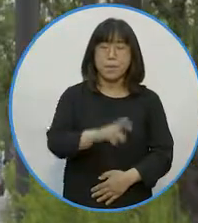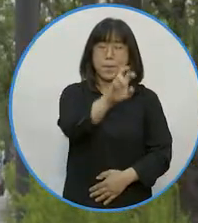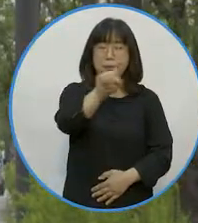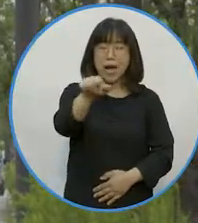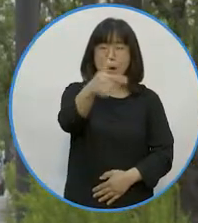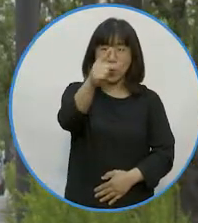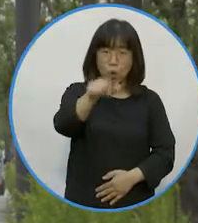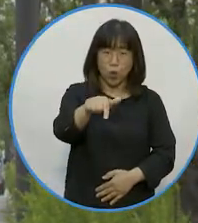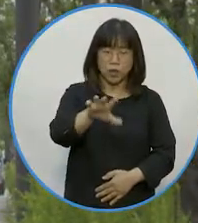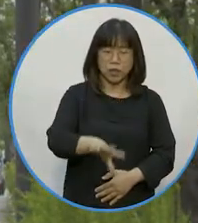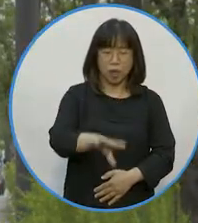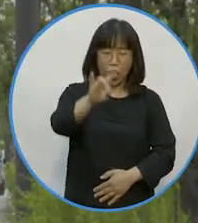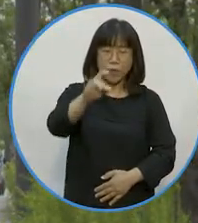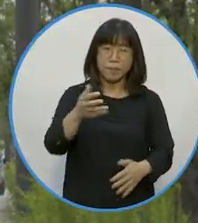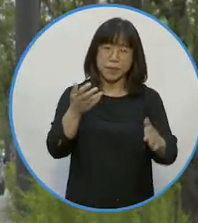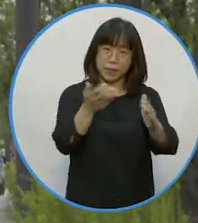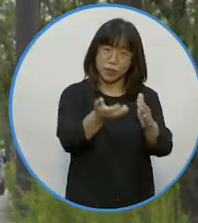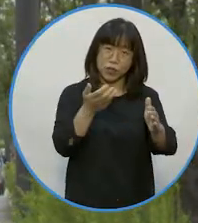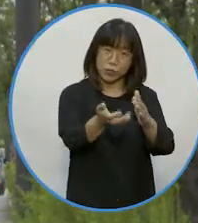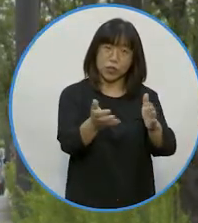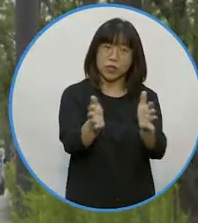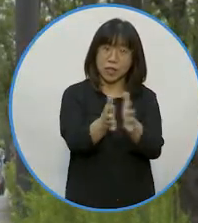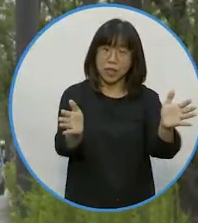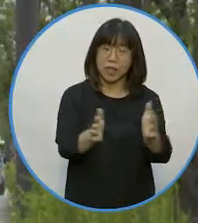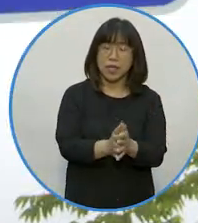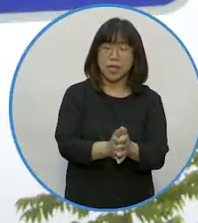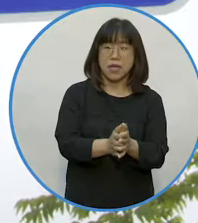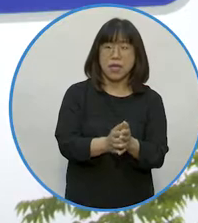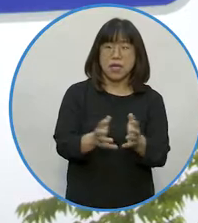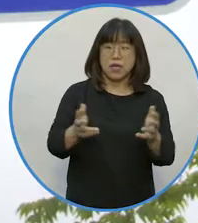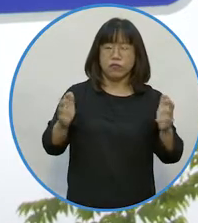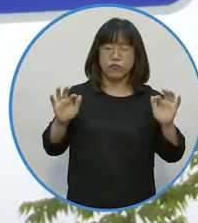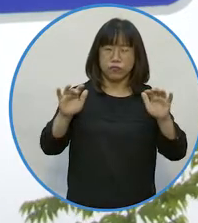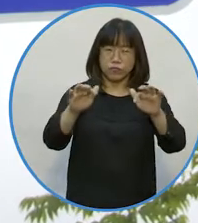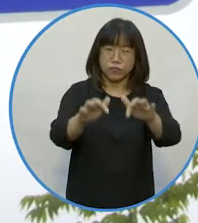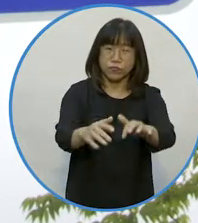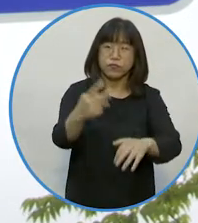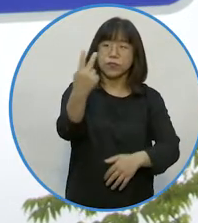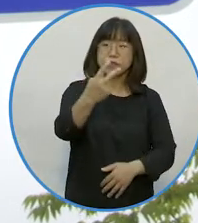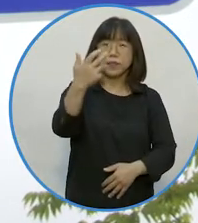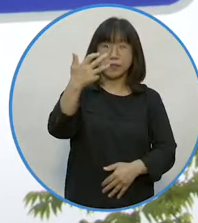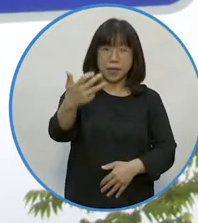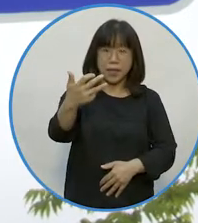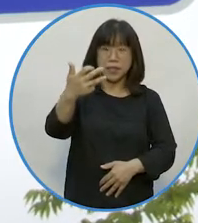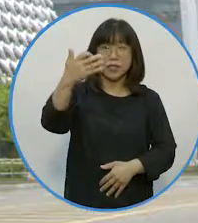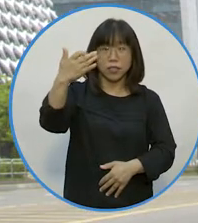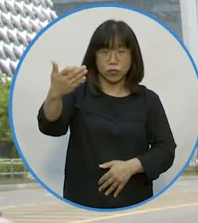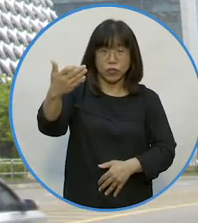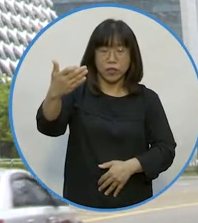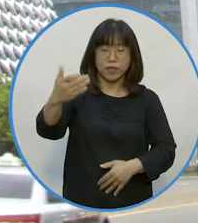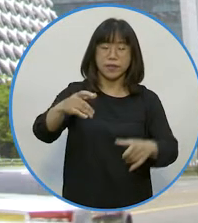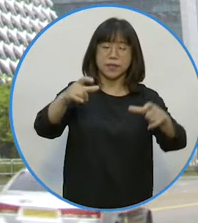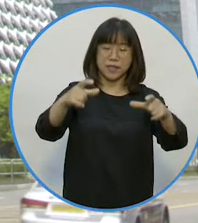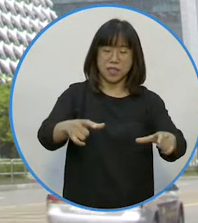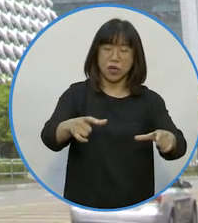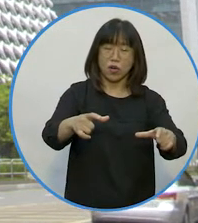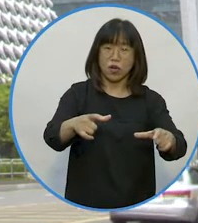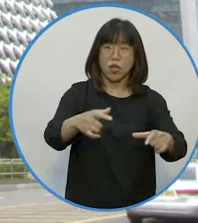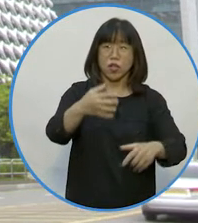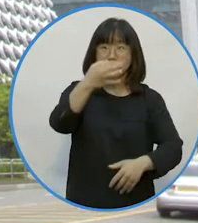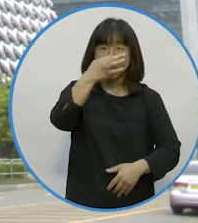2017년 은 마곡지구 가 같 입주를 시작한 시기로 본격 입주가 시작된 2018 영과